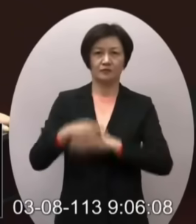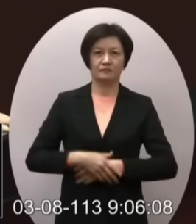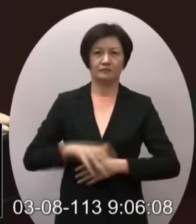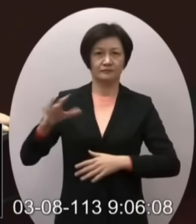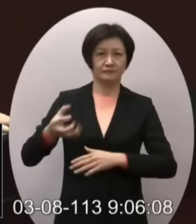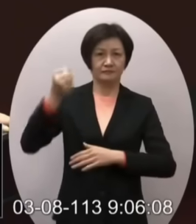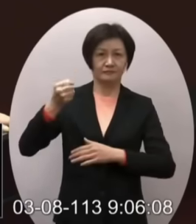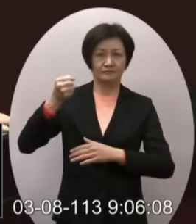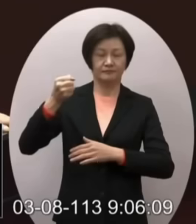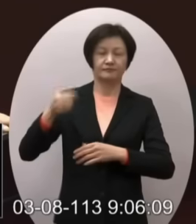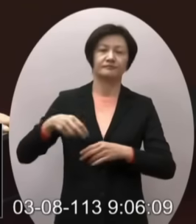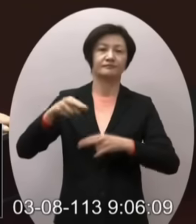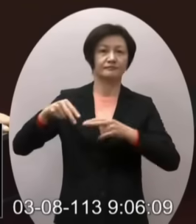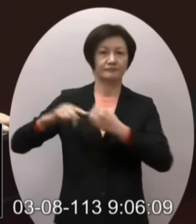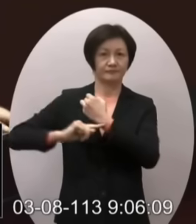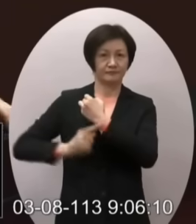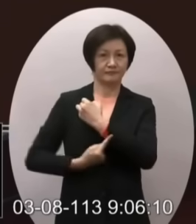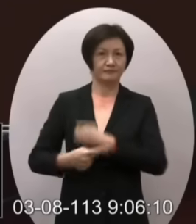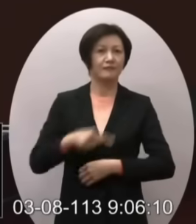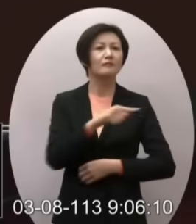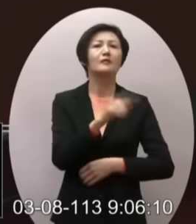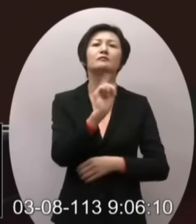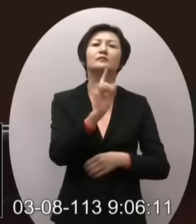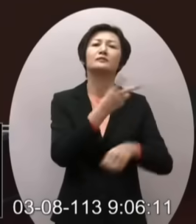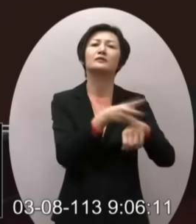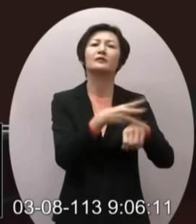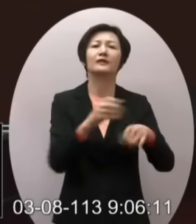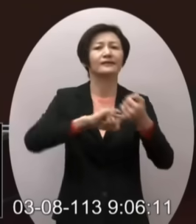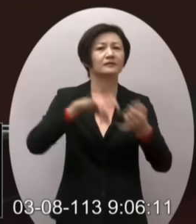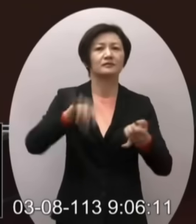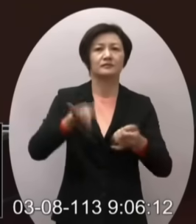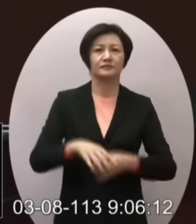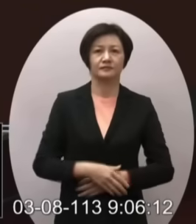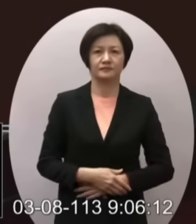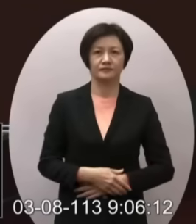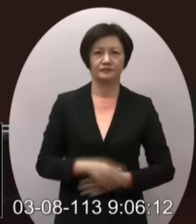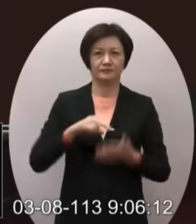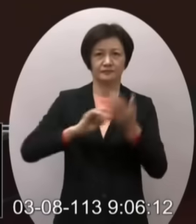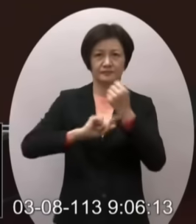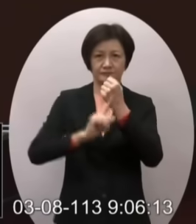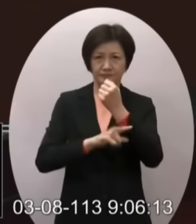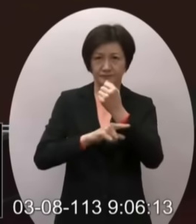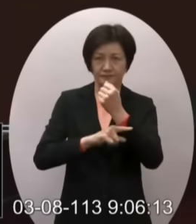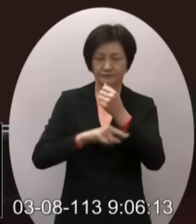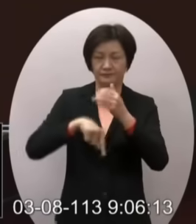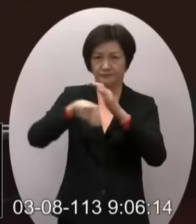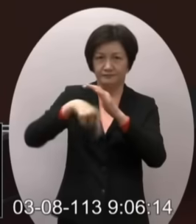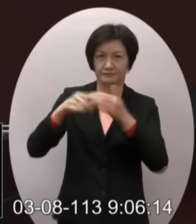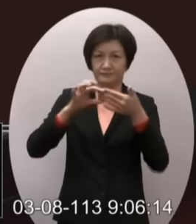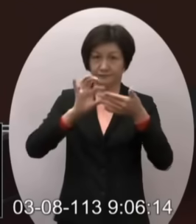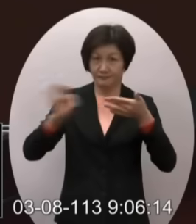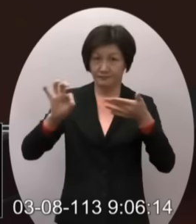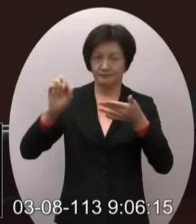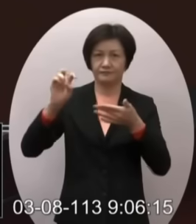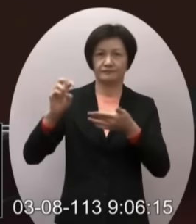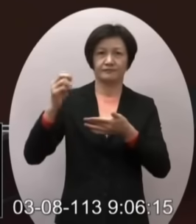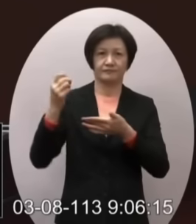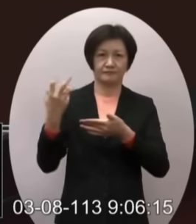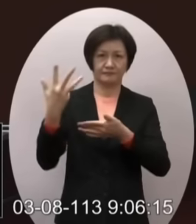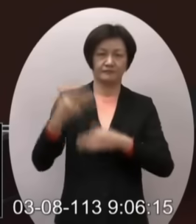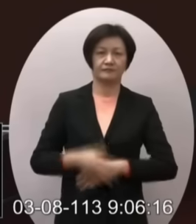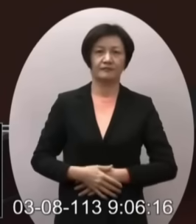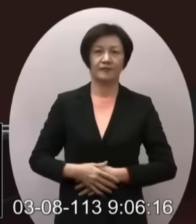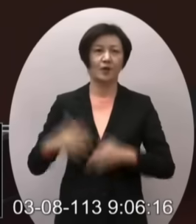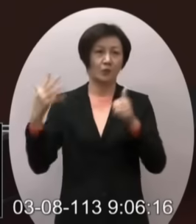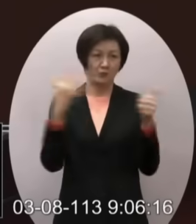哪一个条文规定你有所谓3分钟时间？立法院职权行使法第18条规定质询是即